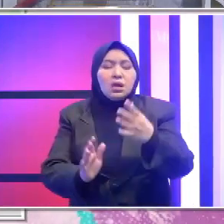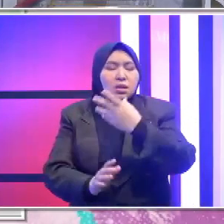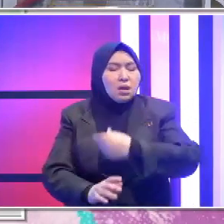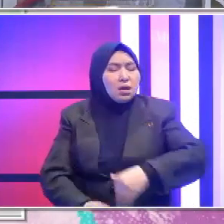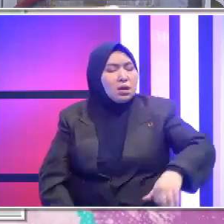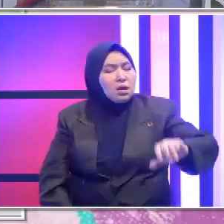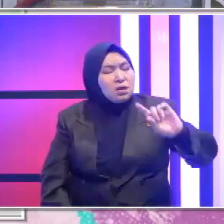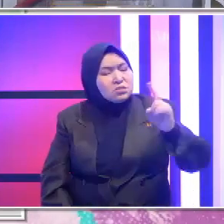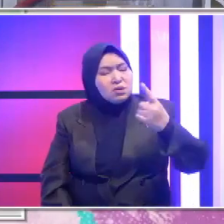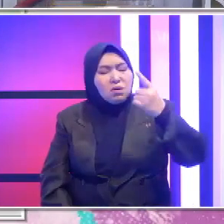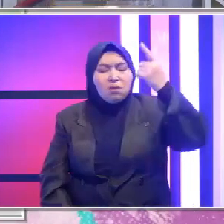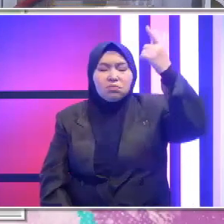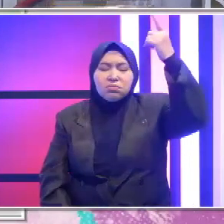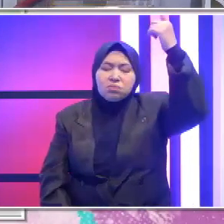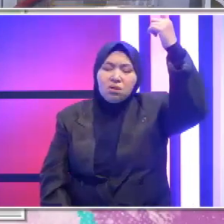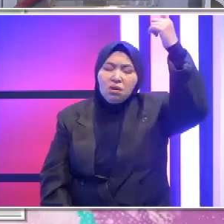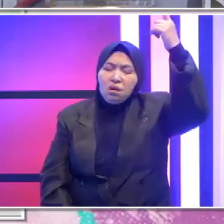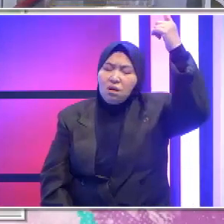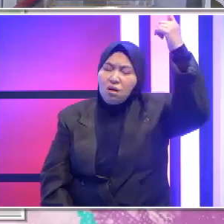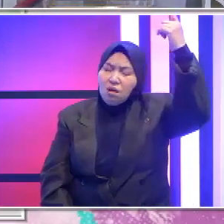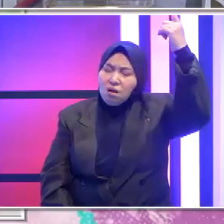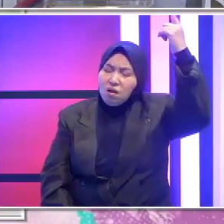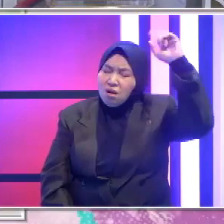wahuwa llahu